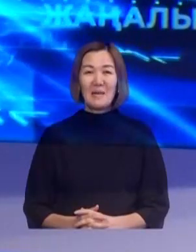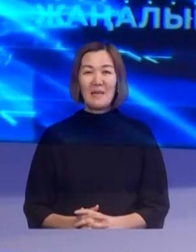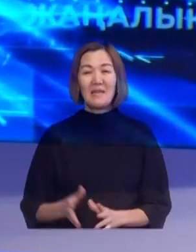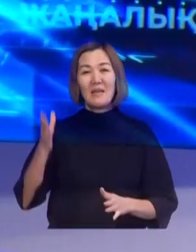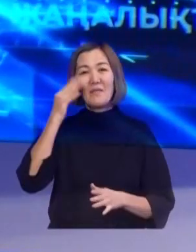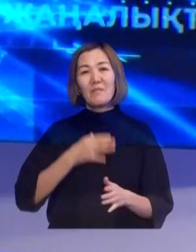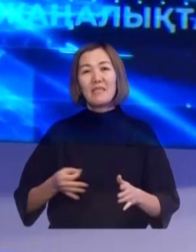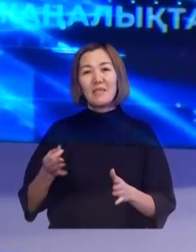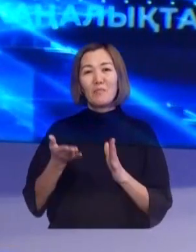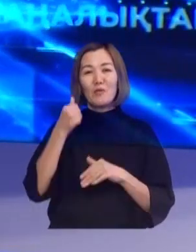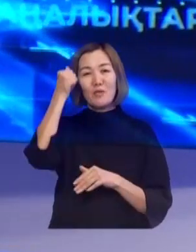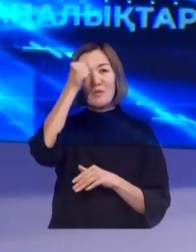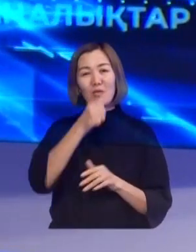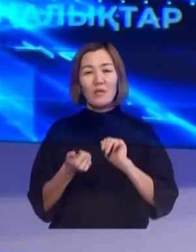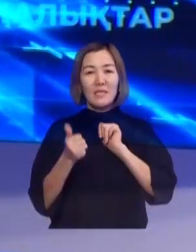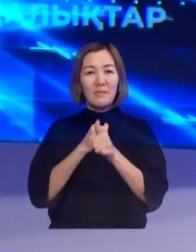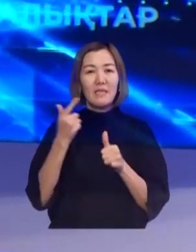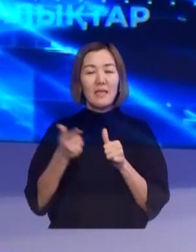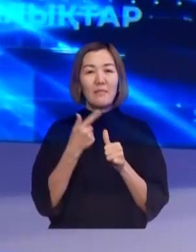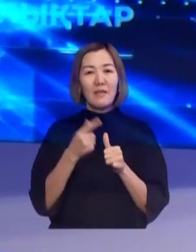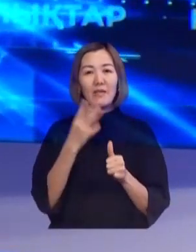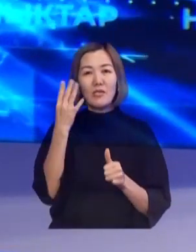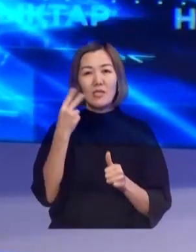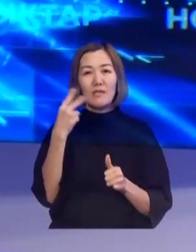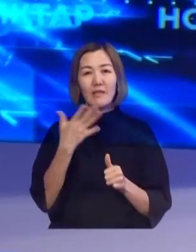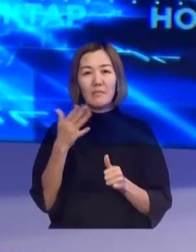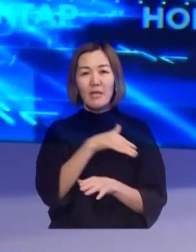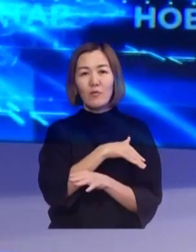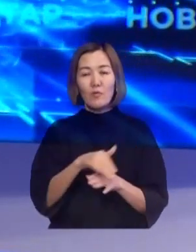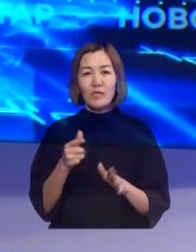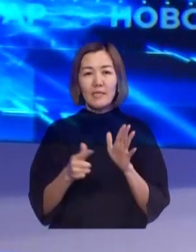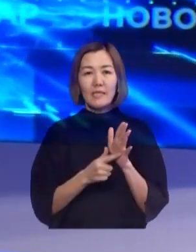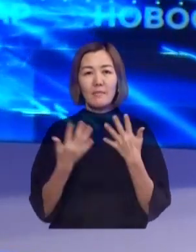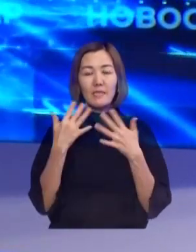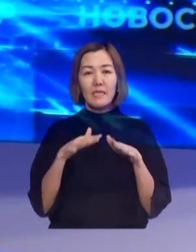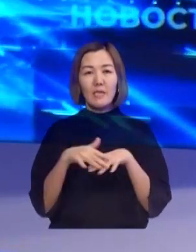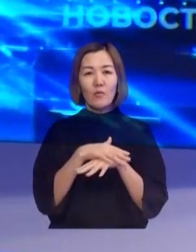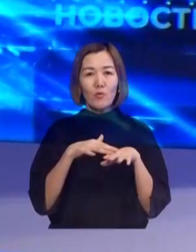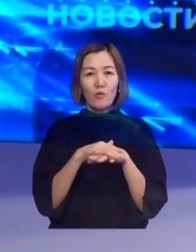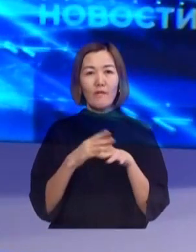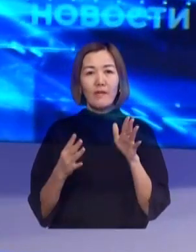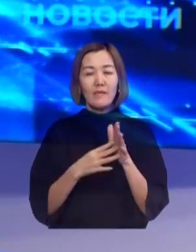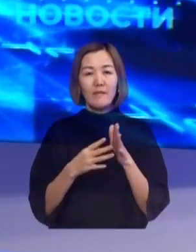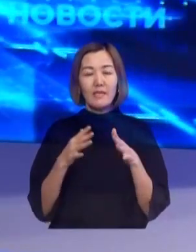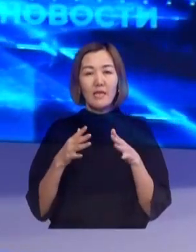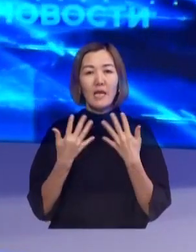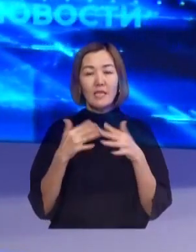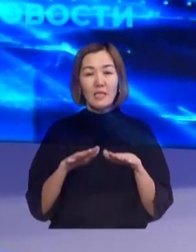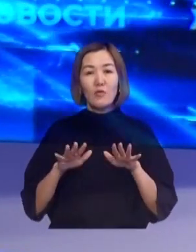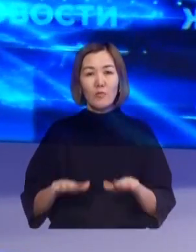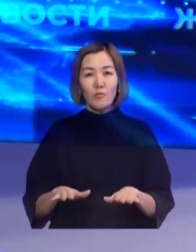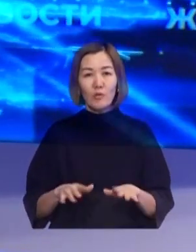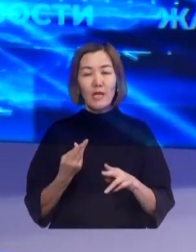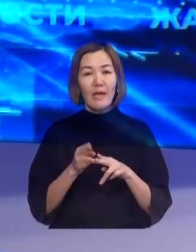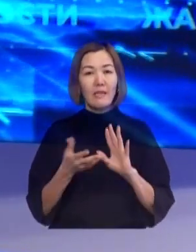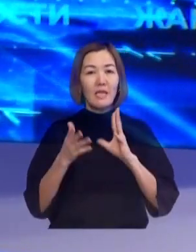В Алматинской области в прошлом году изменены наименования 425 улиц, 7 сельских округов и 9 населенных